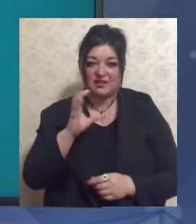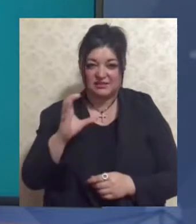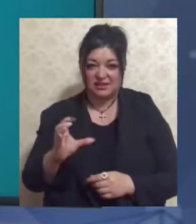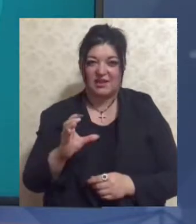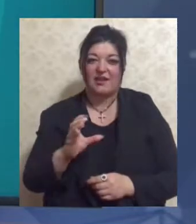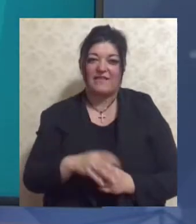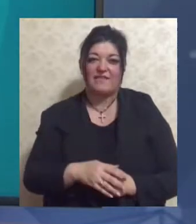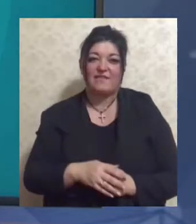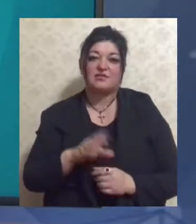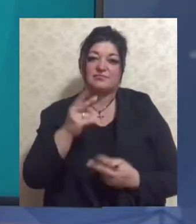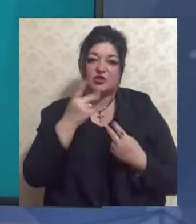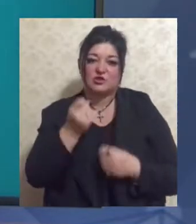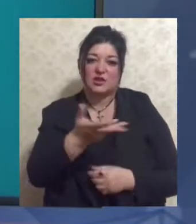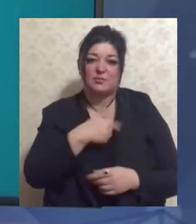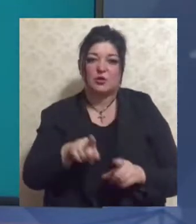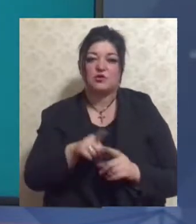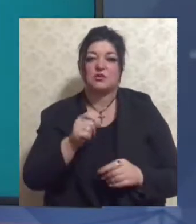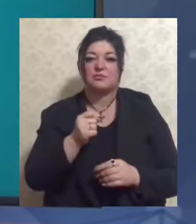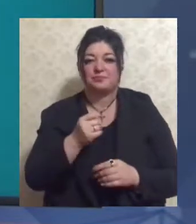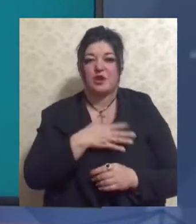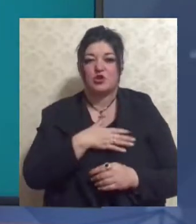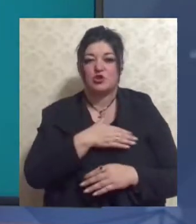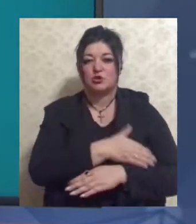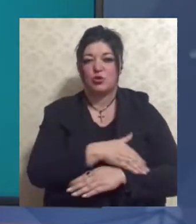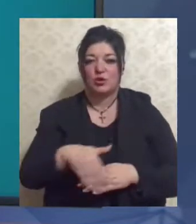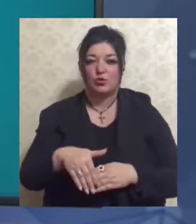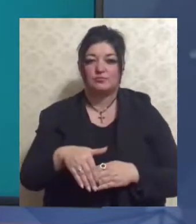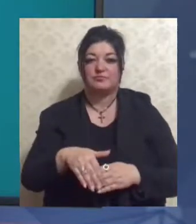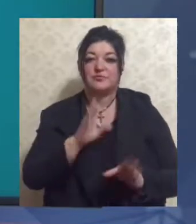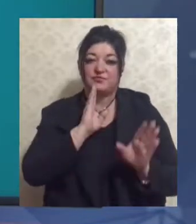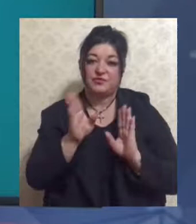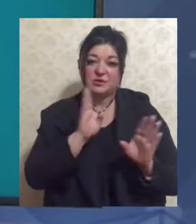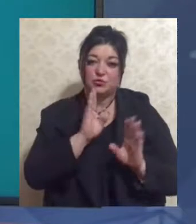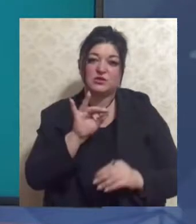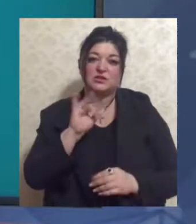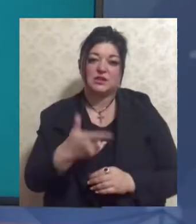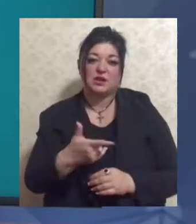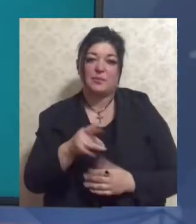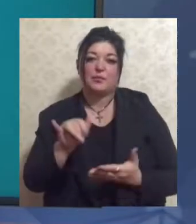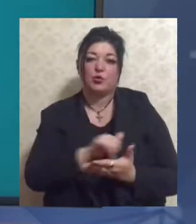Сергієва. Стежте за нами також за допомогою наших сторінок на Фейсбуці, в Інстаграмі, на